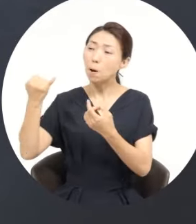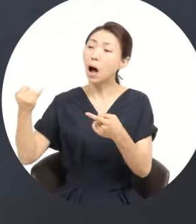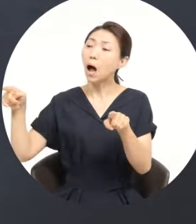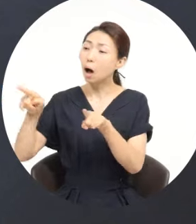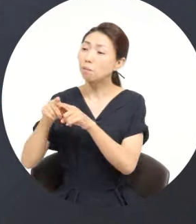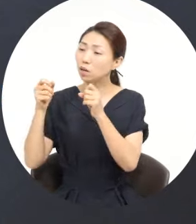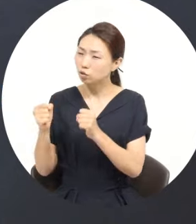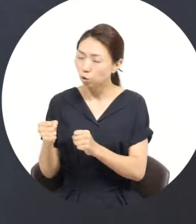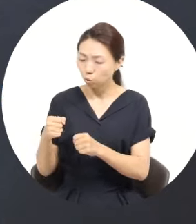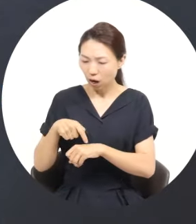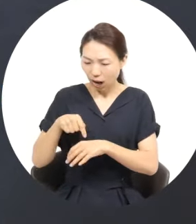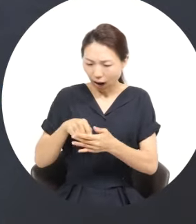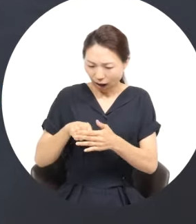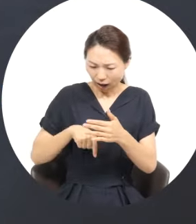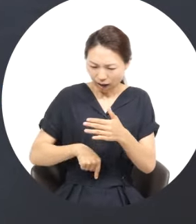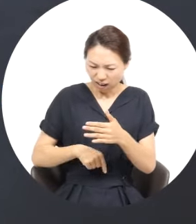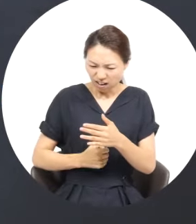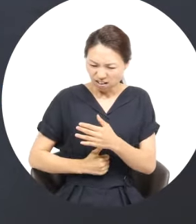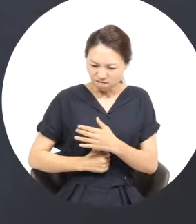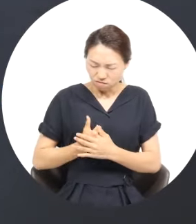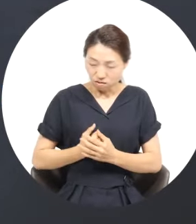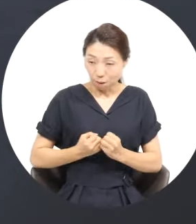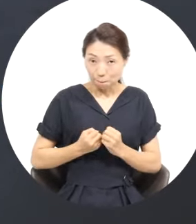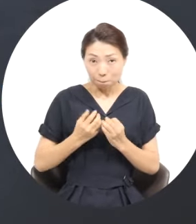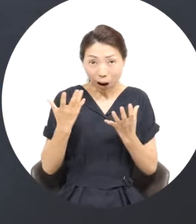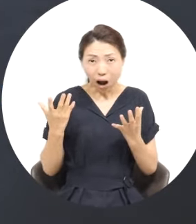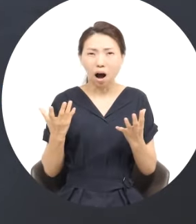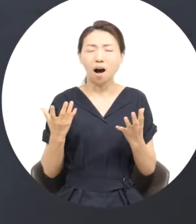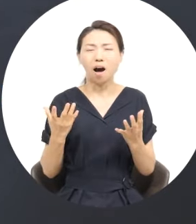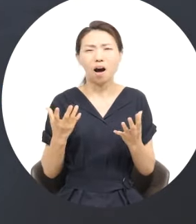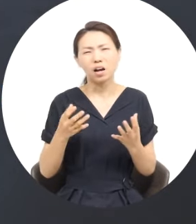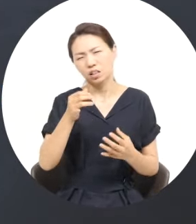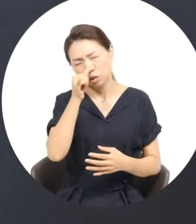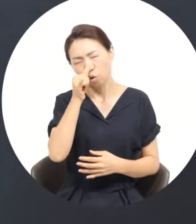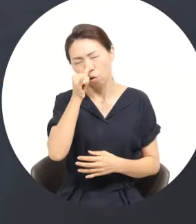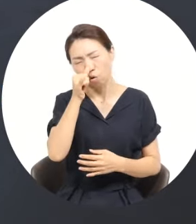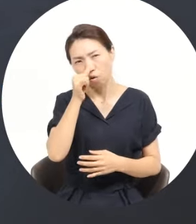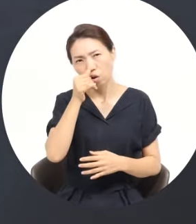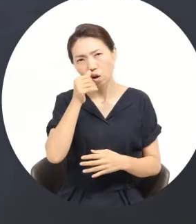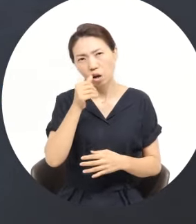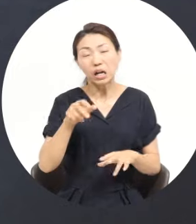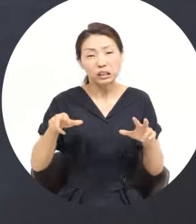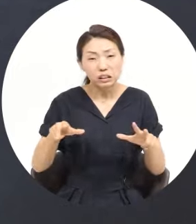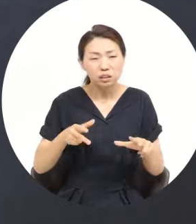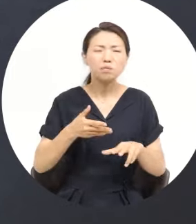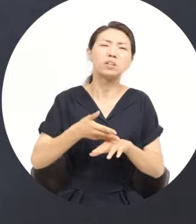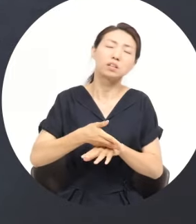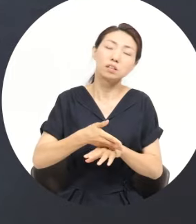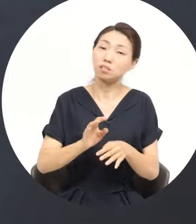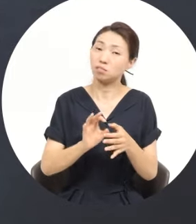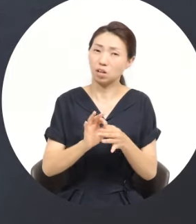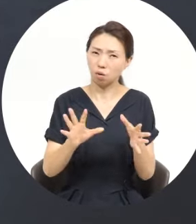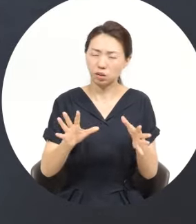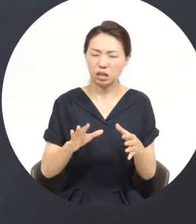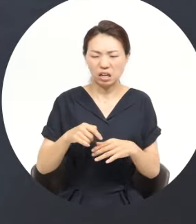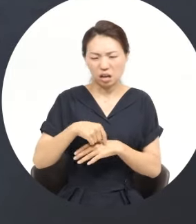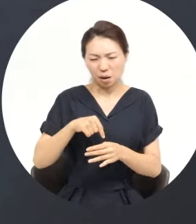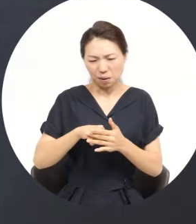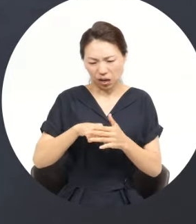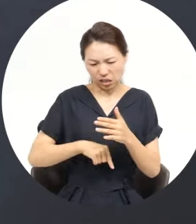있다면 폭발할 거고, 그게 뭐 좀 일찍 폭발하냐 늦게 폭발하냐 이 차이지, 있는 거는